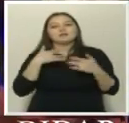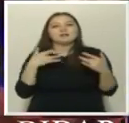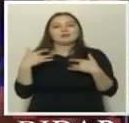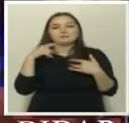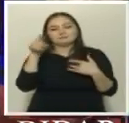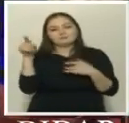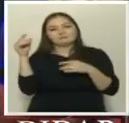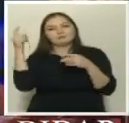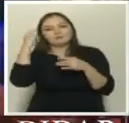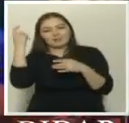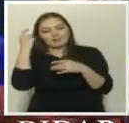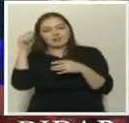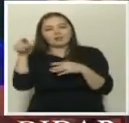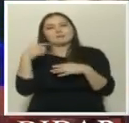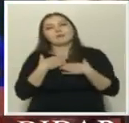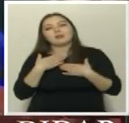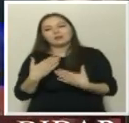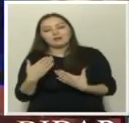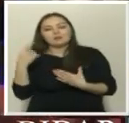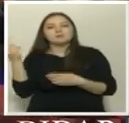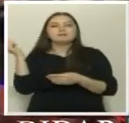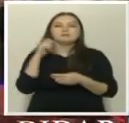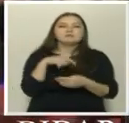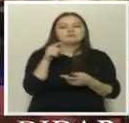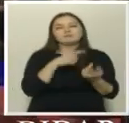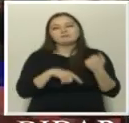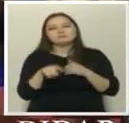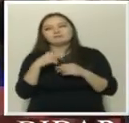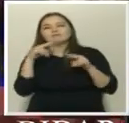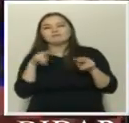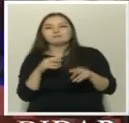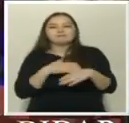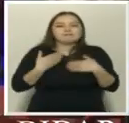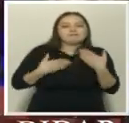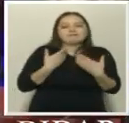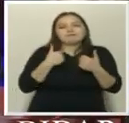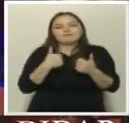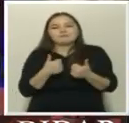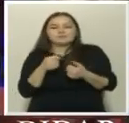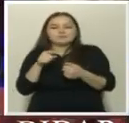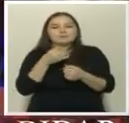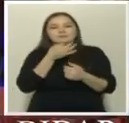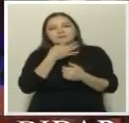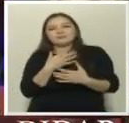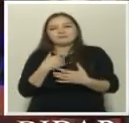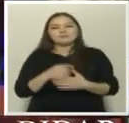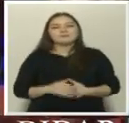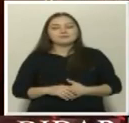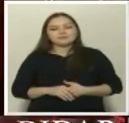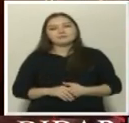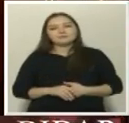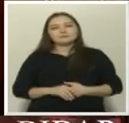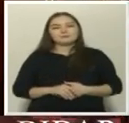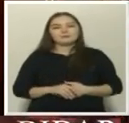творческий коллектив театра имени таховиктанова которая в течение этого полутора часов погрузили нас в историю и подарили прекрасный вечер